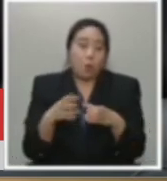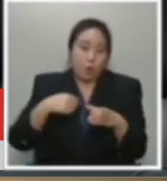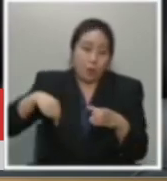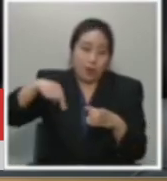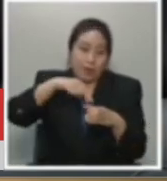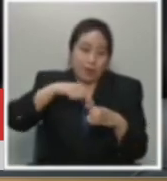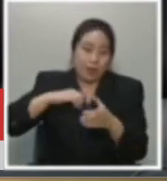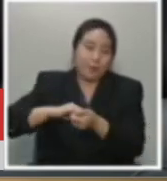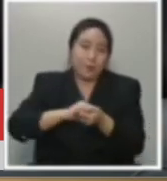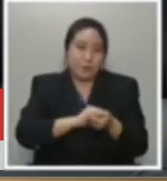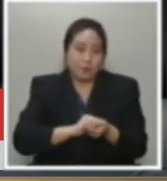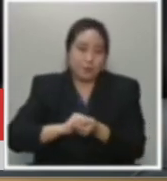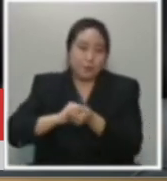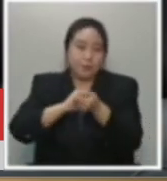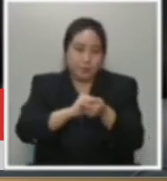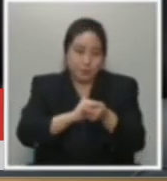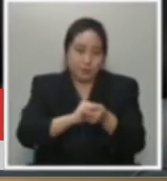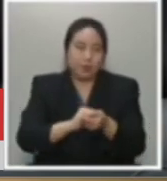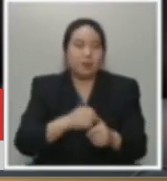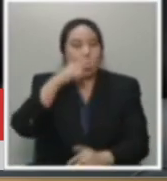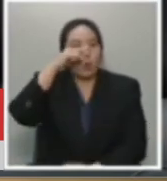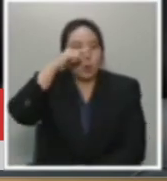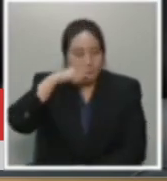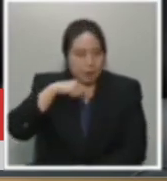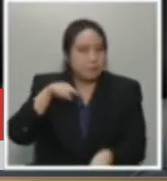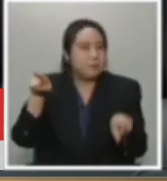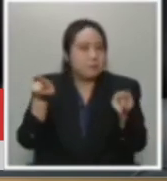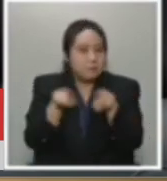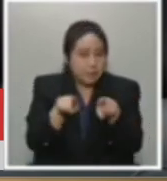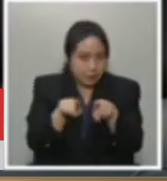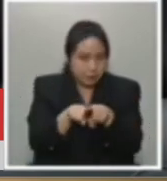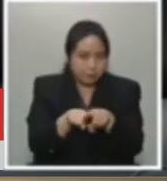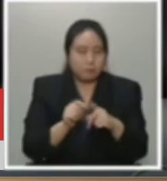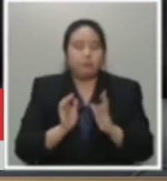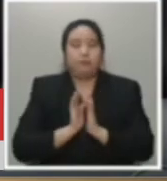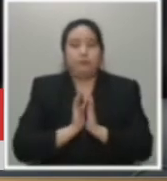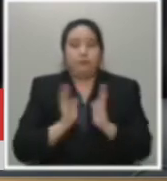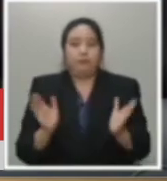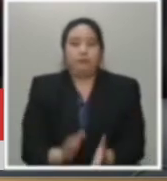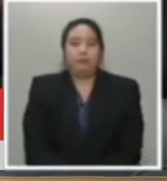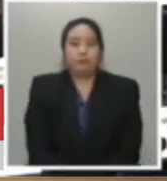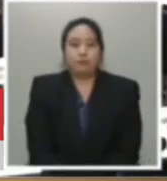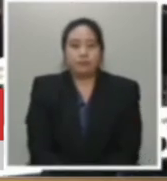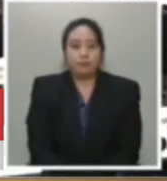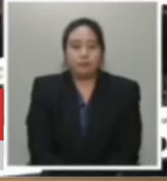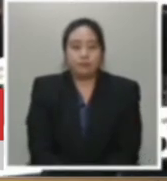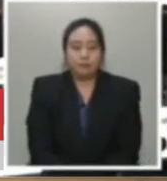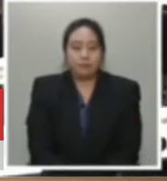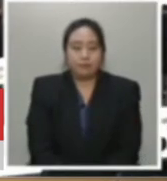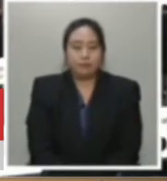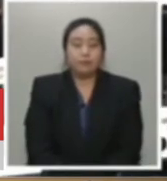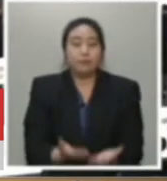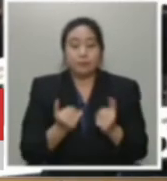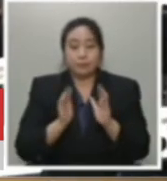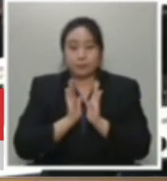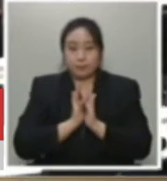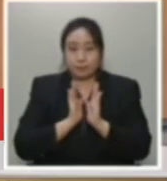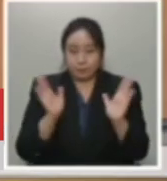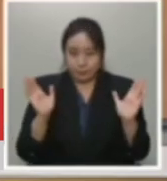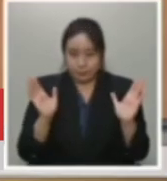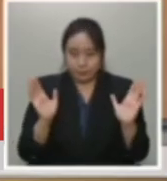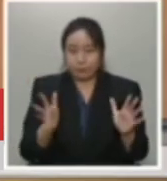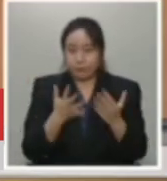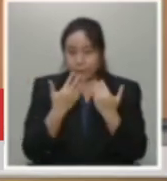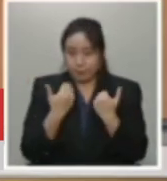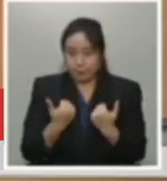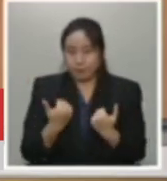าเลือดเนื้อเชื้อเผ่าไทยเช่นเดียวกันค่ะขอบพระคุณค่ะ ขอบคุณนะครับขณะนี้